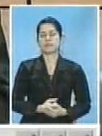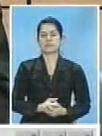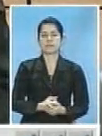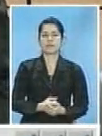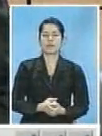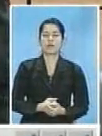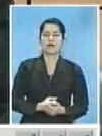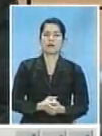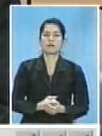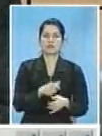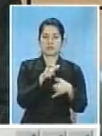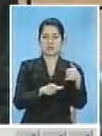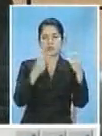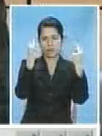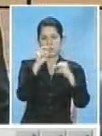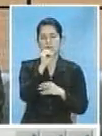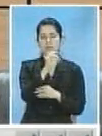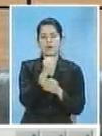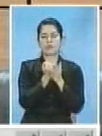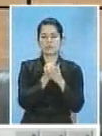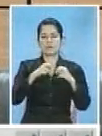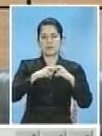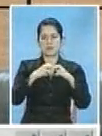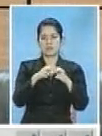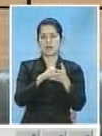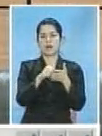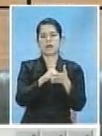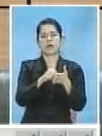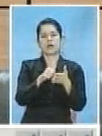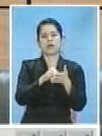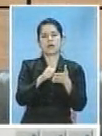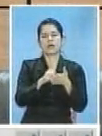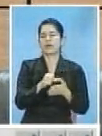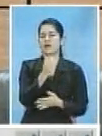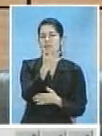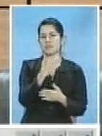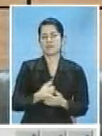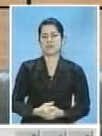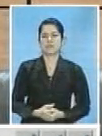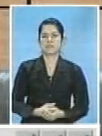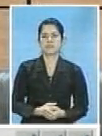สิ่งที่ท่านพูดนั้นไม่ได้เป็นสิ่งที่แก้ไขปัญหาและแก้ตอบโจทย์ในสิ่งภาวะที่เกิดขึ้นในวันนี้เลย